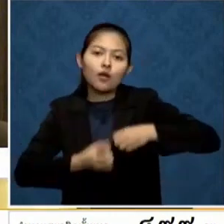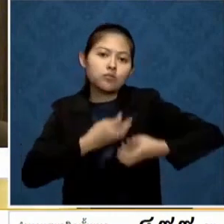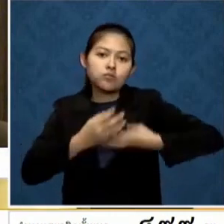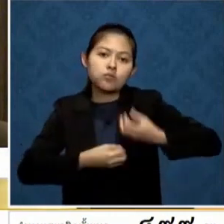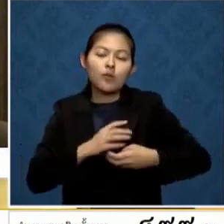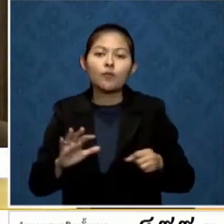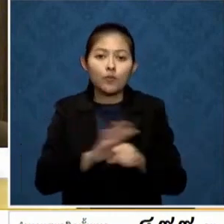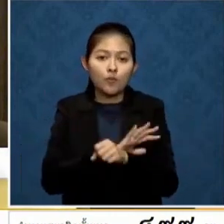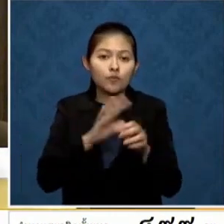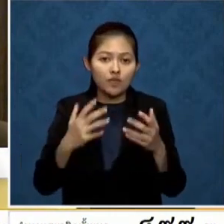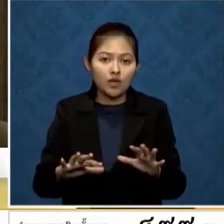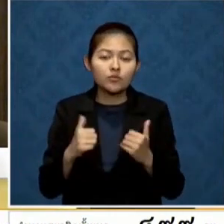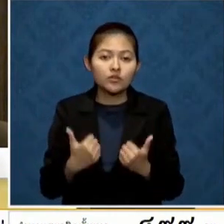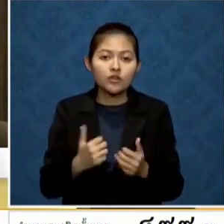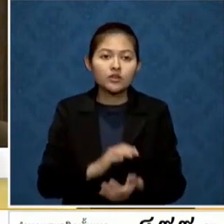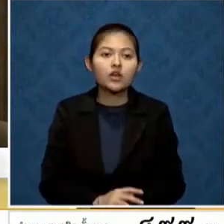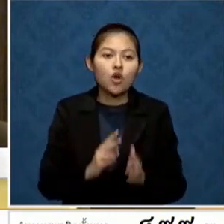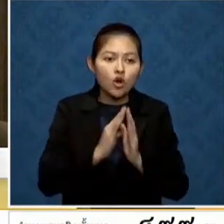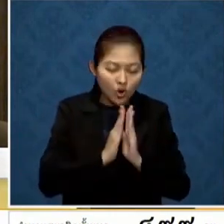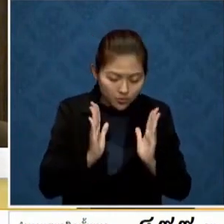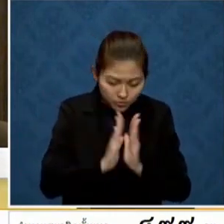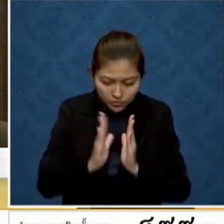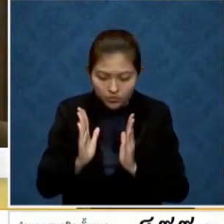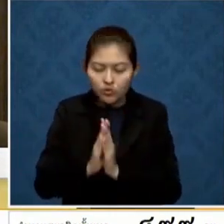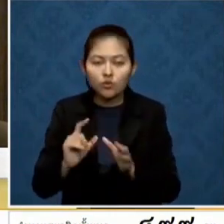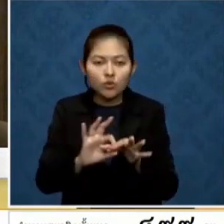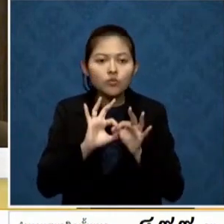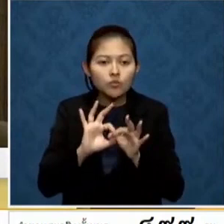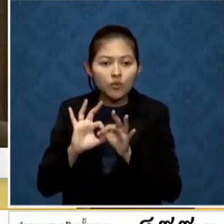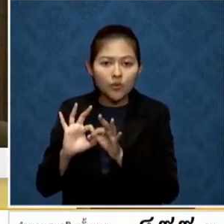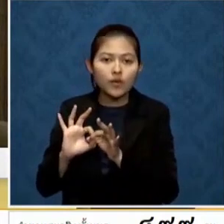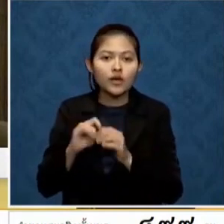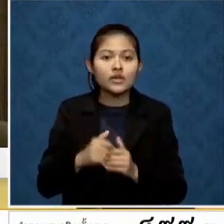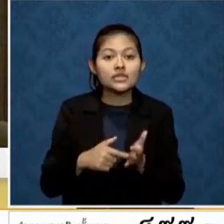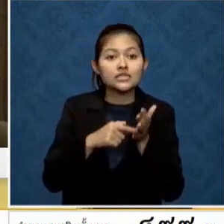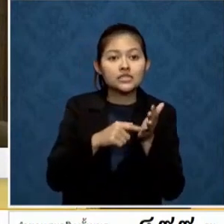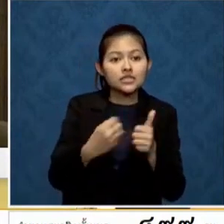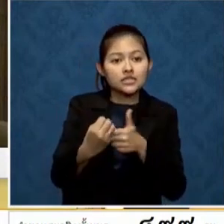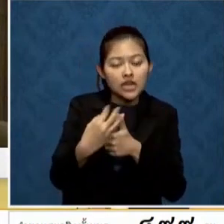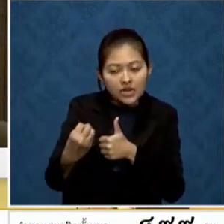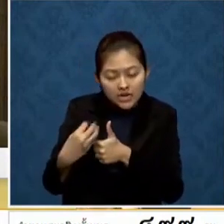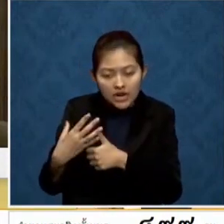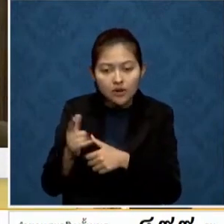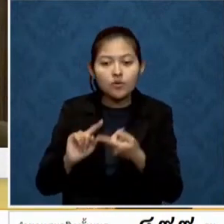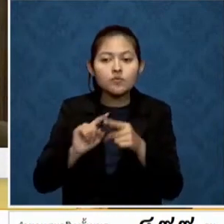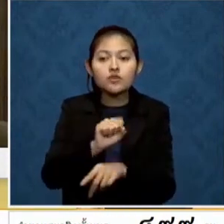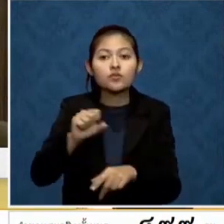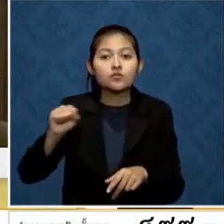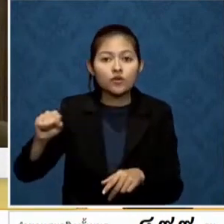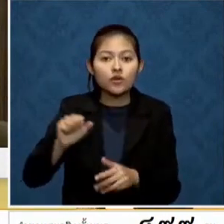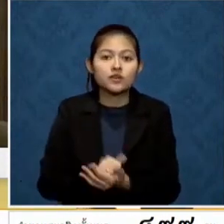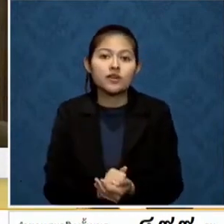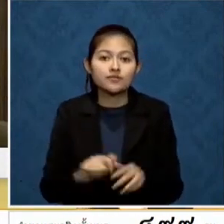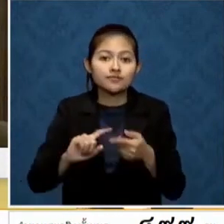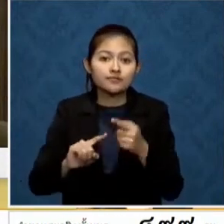ไปที่เรียบร้อยแล้วนะครับก่อนอื่นต้องขอขอบคุณนะครับเอ่อความหงใยเอ่อข้อเสือแนะข้อทักท้วงนะครับจากเพื่อนสมาชิกโดยเฉพาะเอ่อ